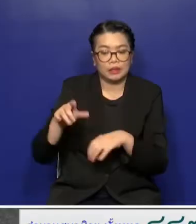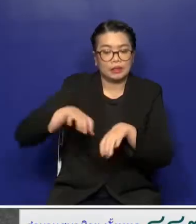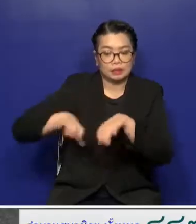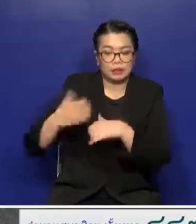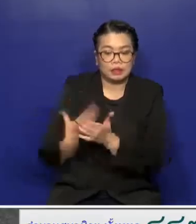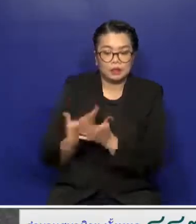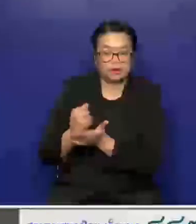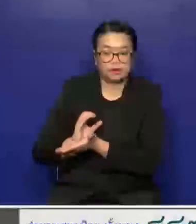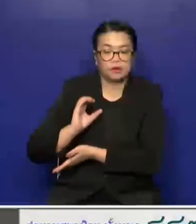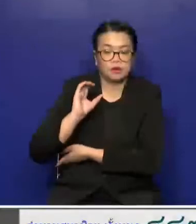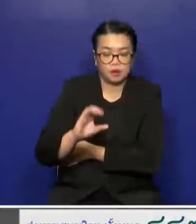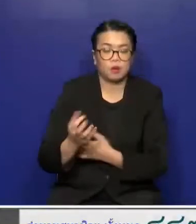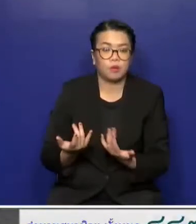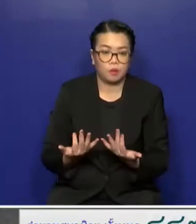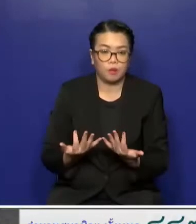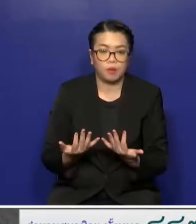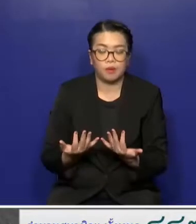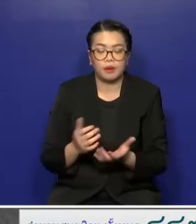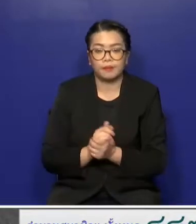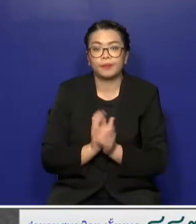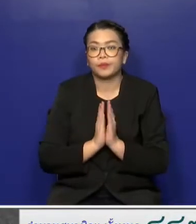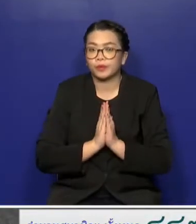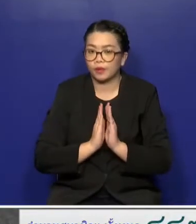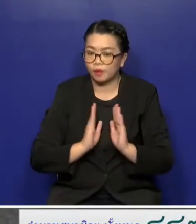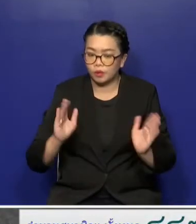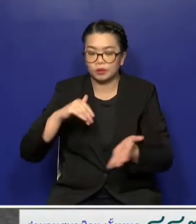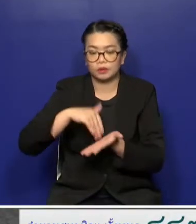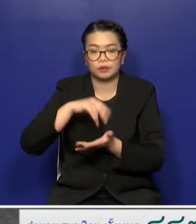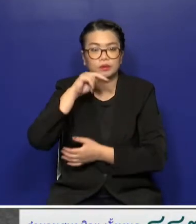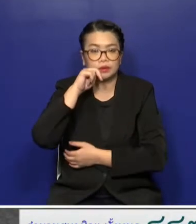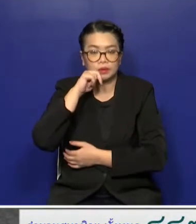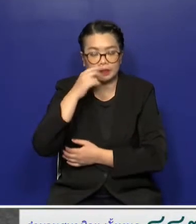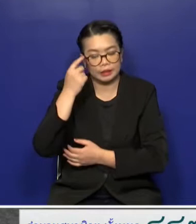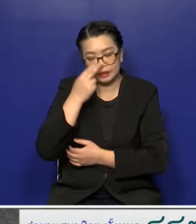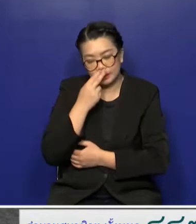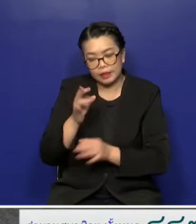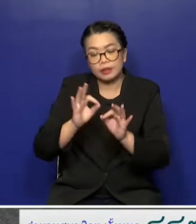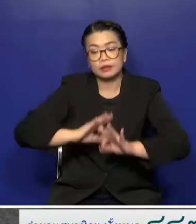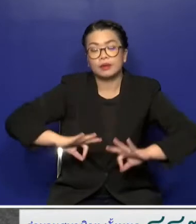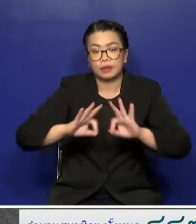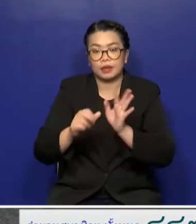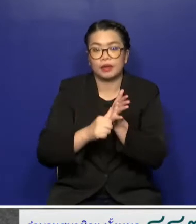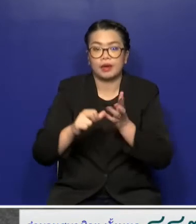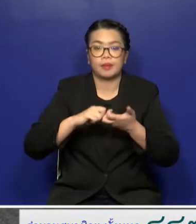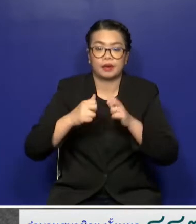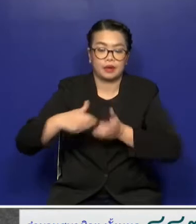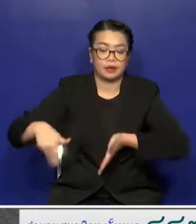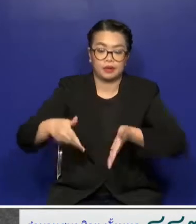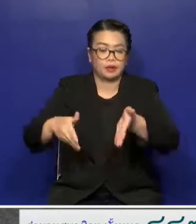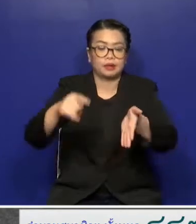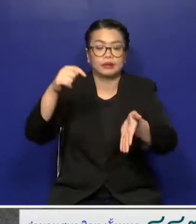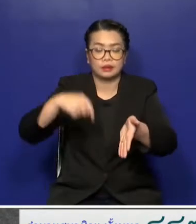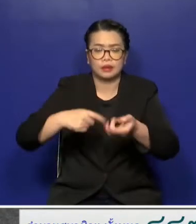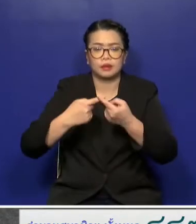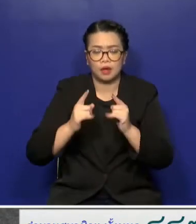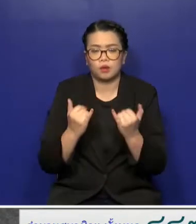็ประมาณให้นะครับก็ต้ขอขบคณกลชนประทานนะครบทไดควสำคัญกัการจัดกแ่ปัญหาดังกล่านี้นะครับแต่ทร